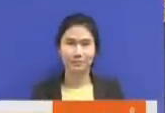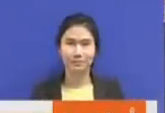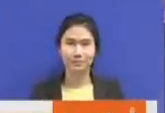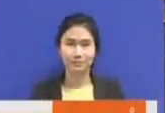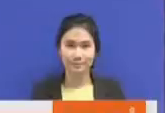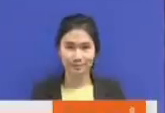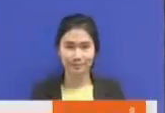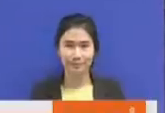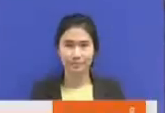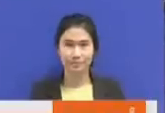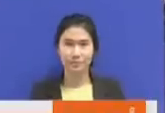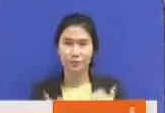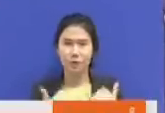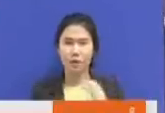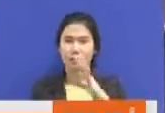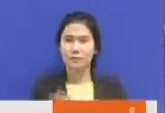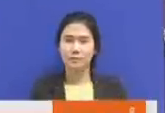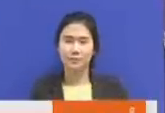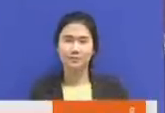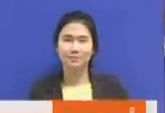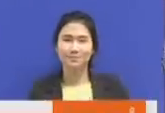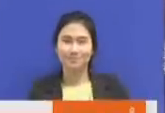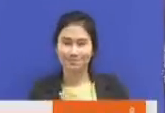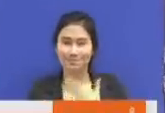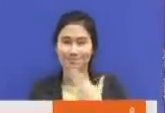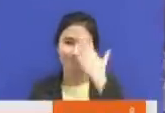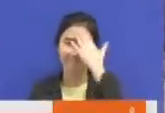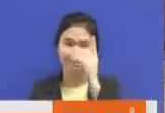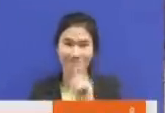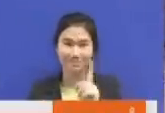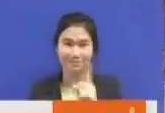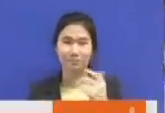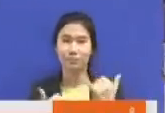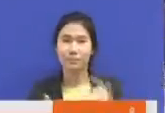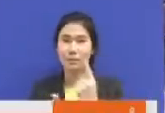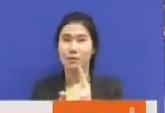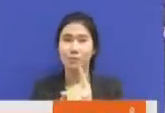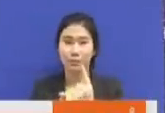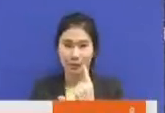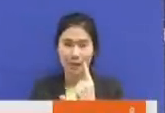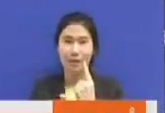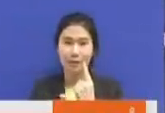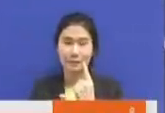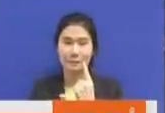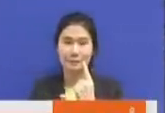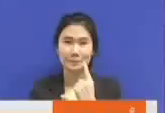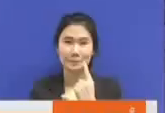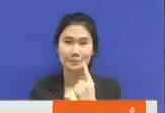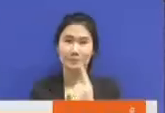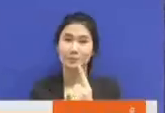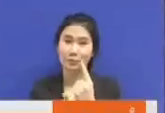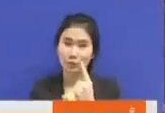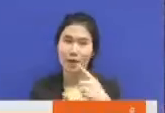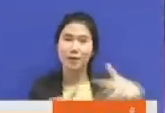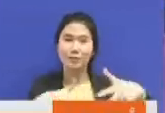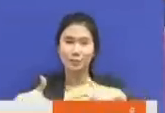นะครับผู้แทนมีห่าพวก